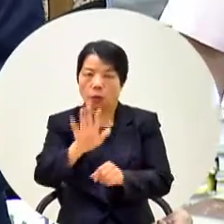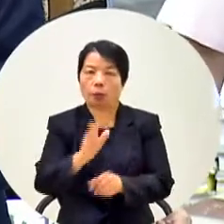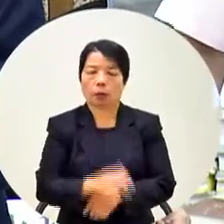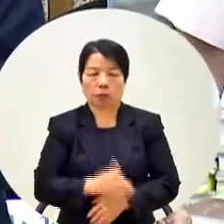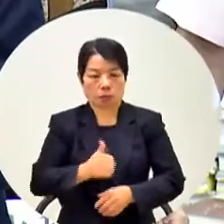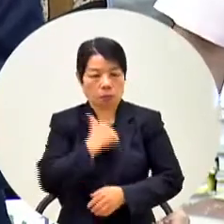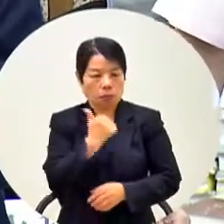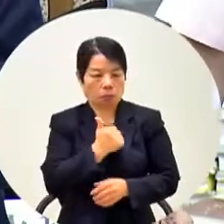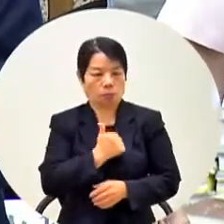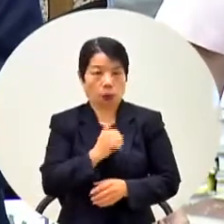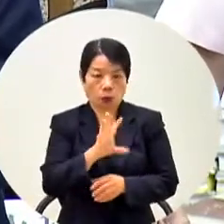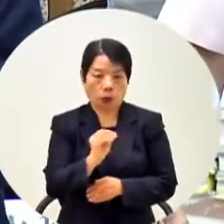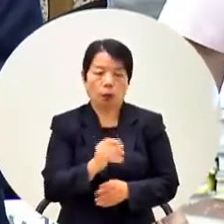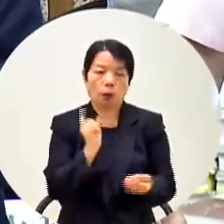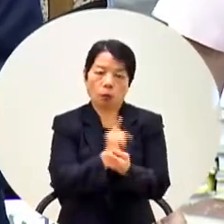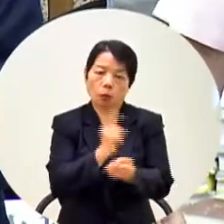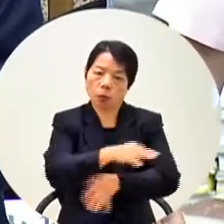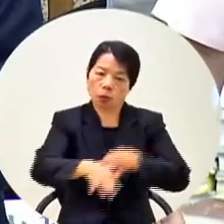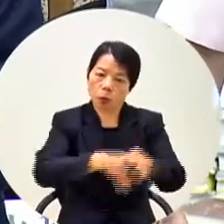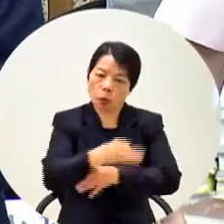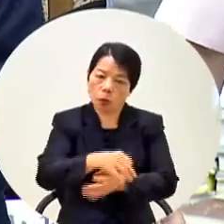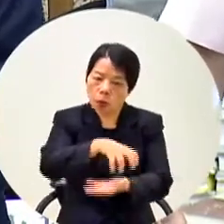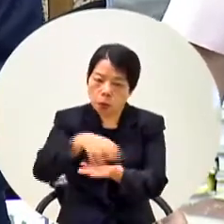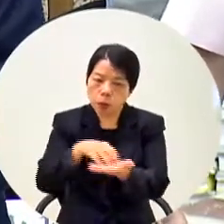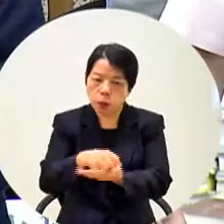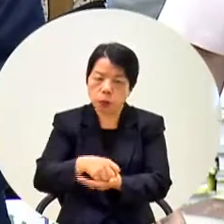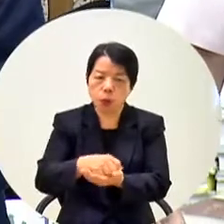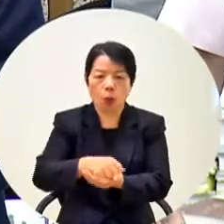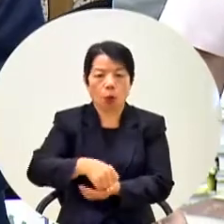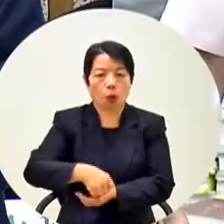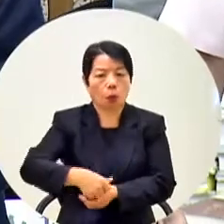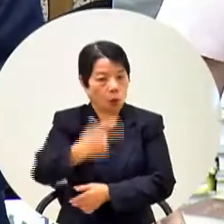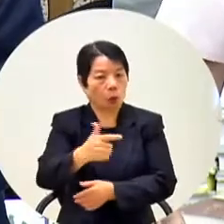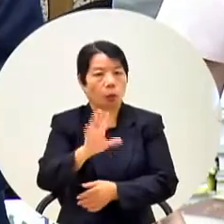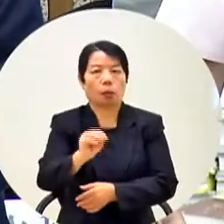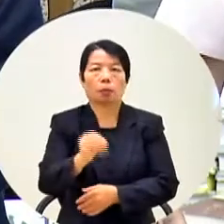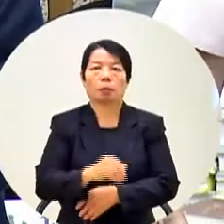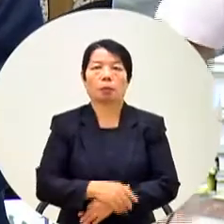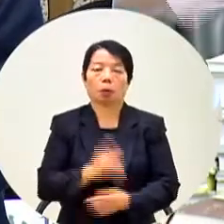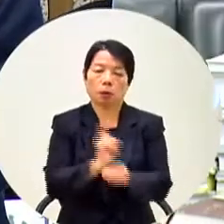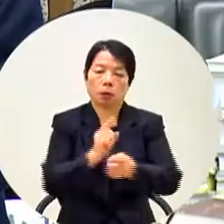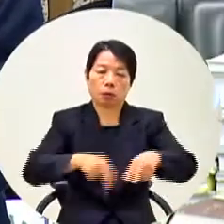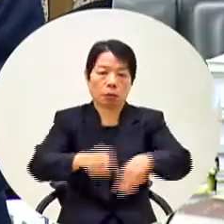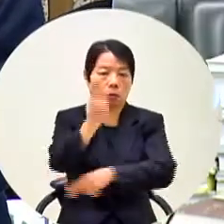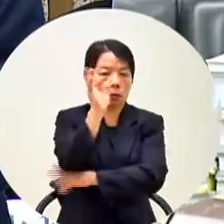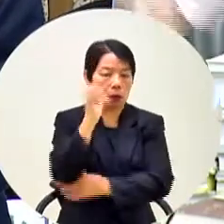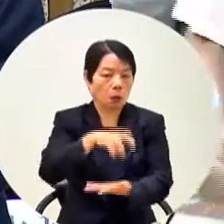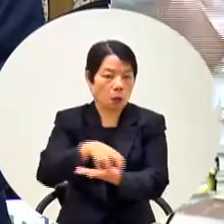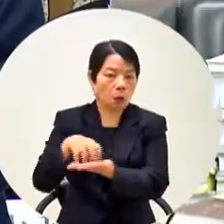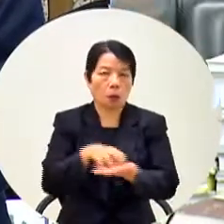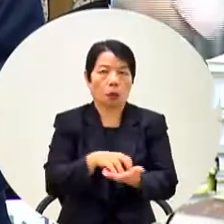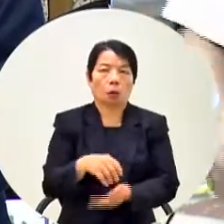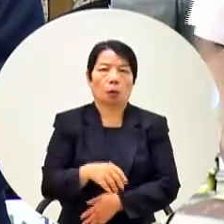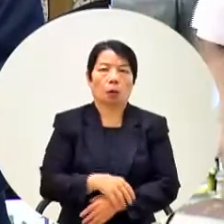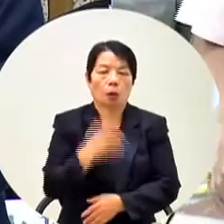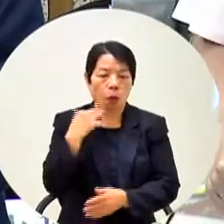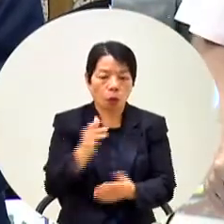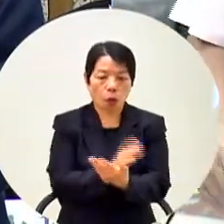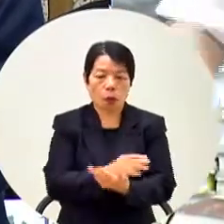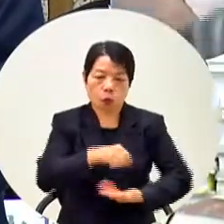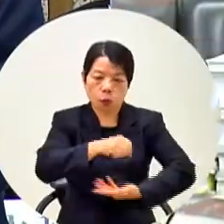啦，有那個经济效益无啦，有那個效率无啦。咱的行政效率，那出这四项意见，爱六个